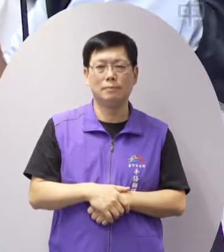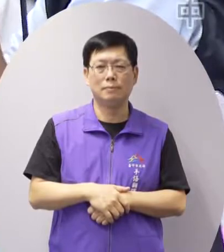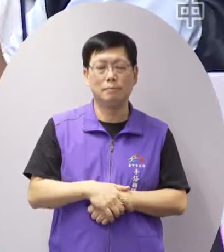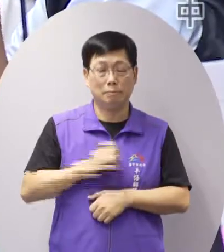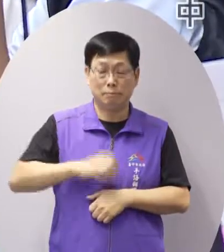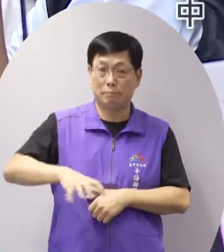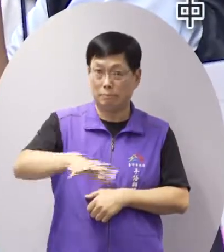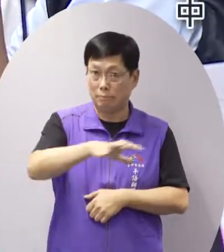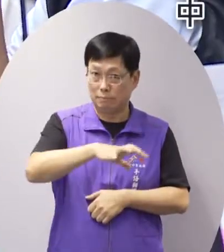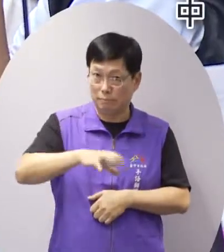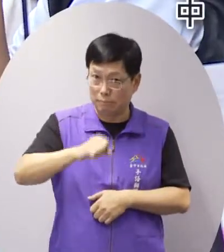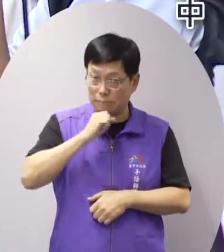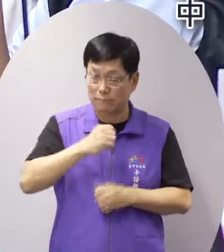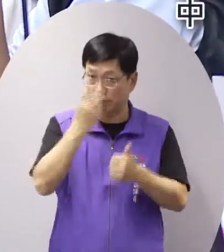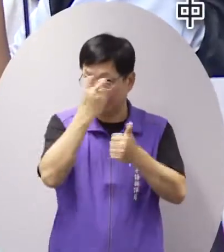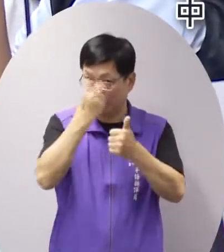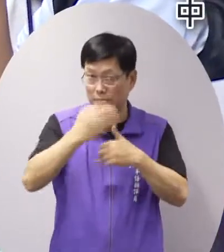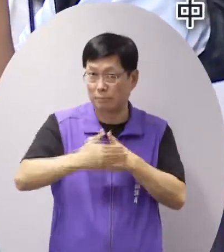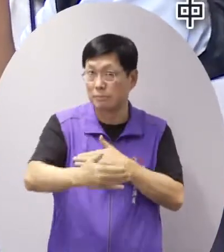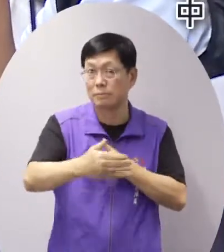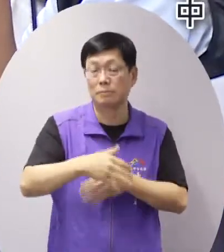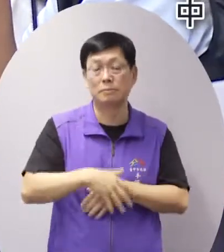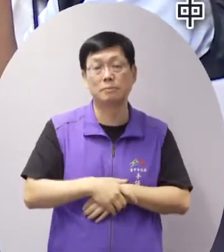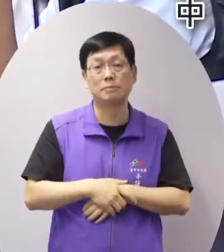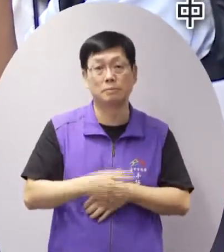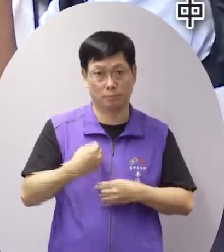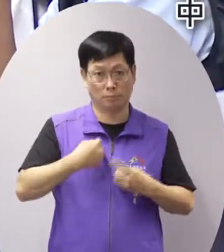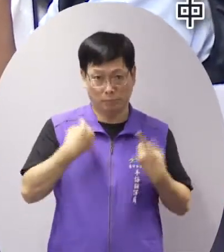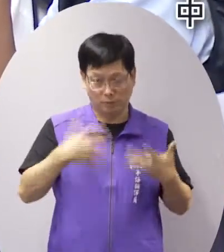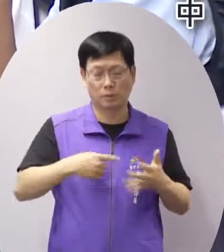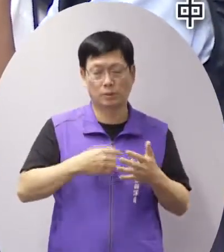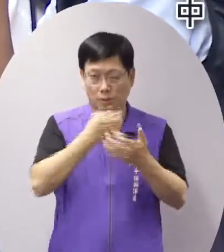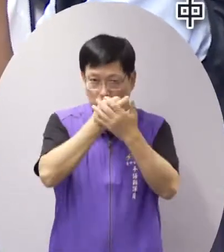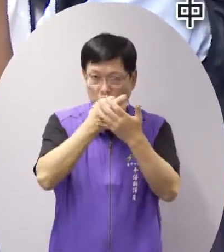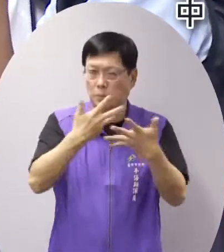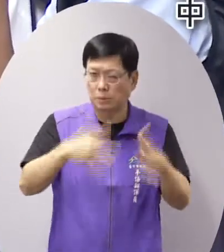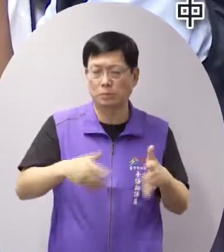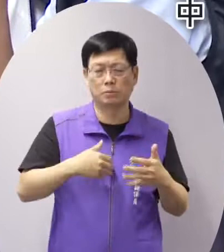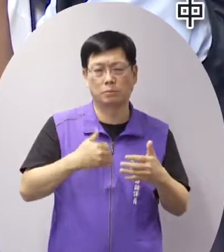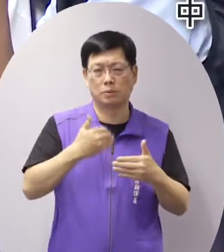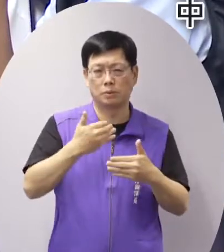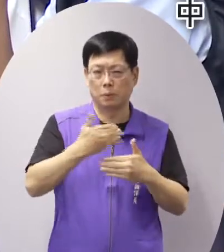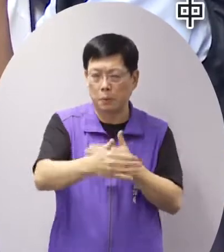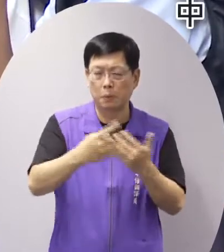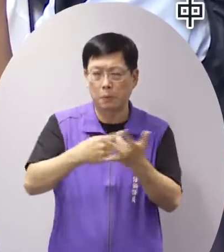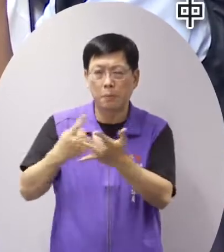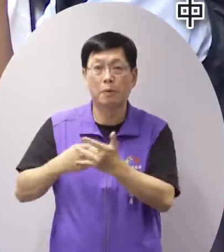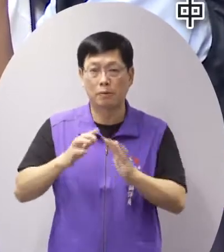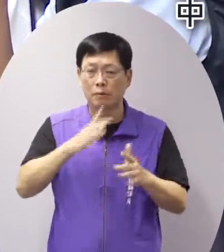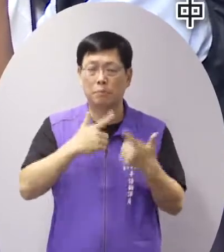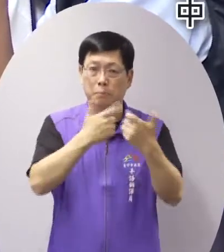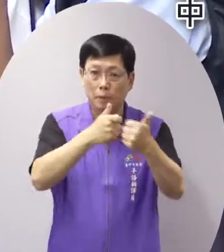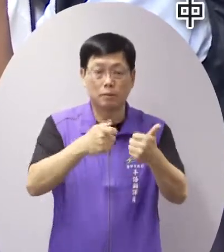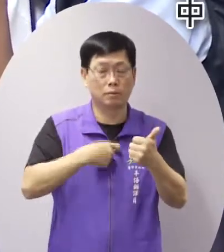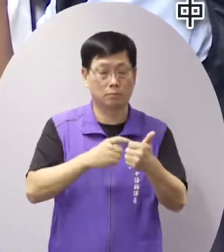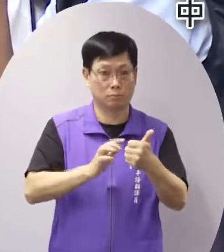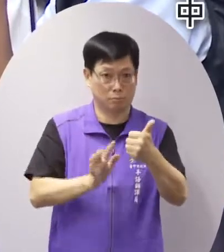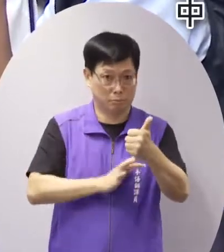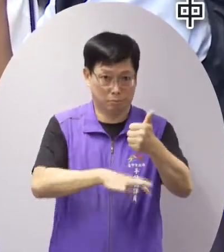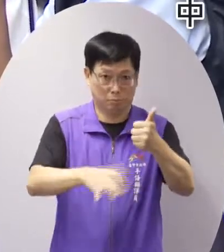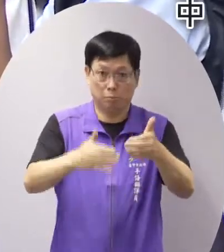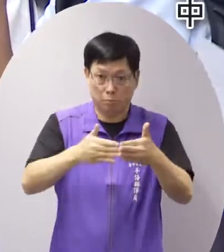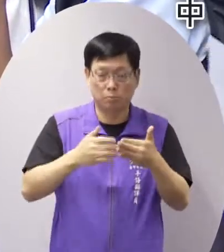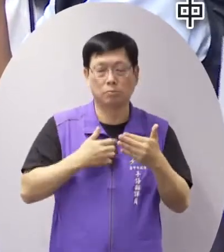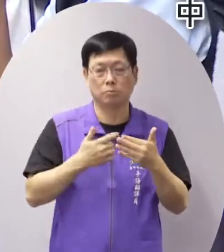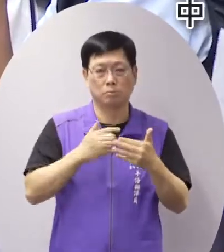在整个审查的过程中，我们省略了很多程序，不过，就各机关的需要，我们都有考虑到。